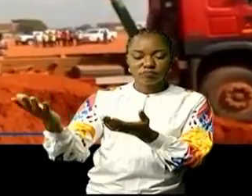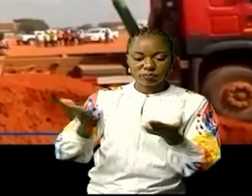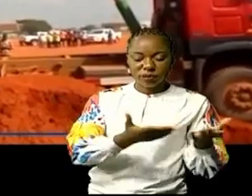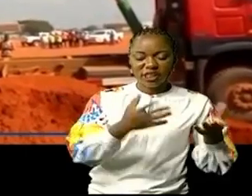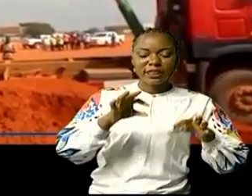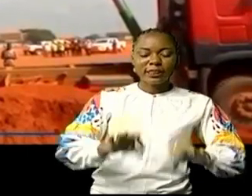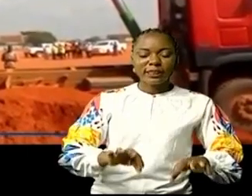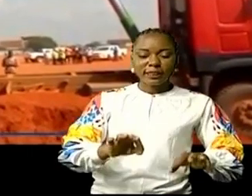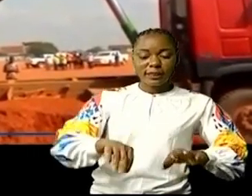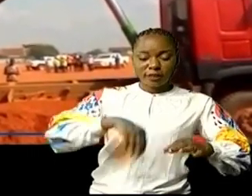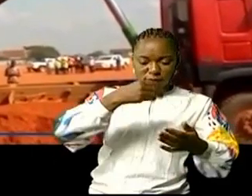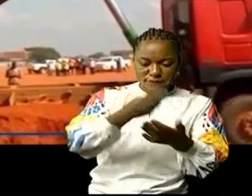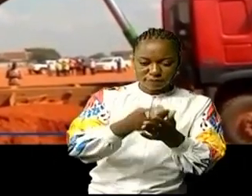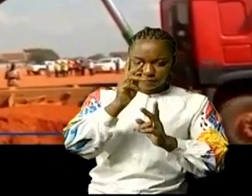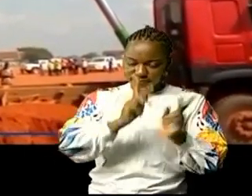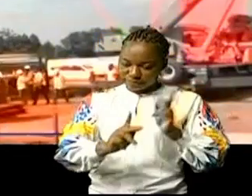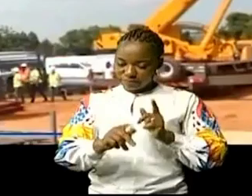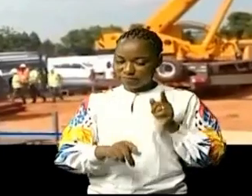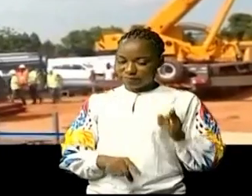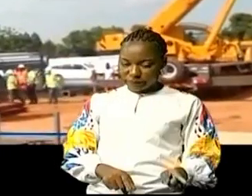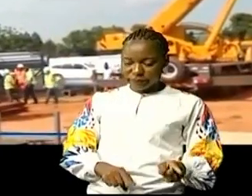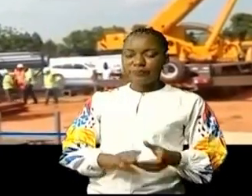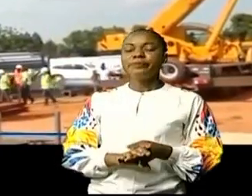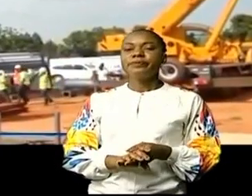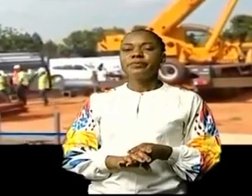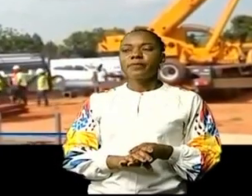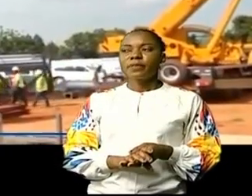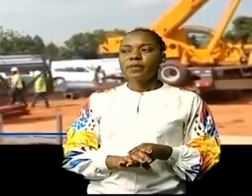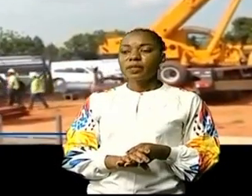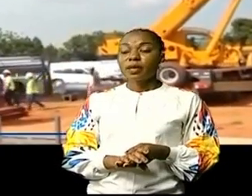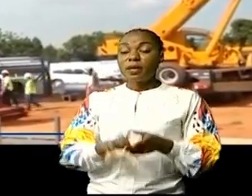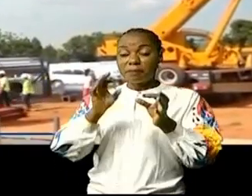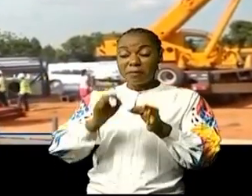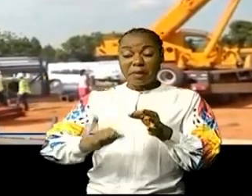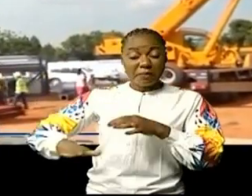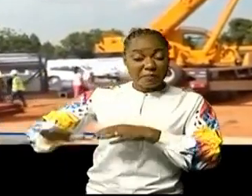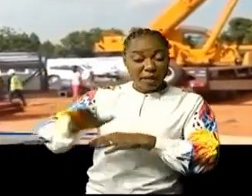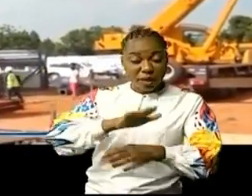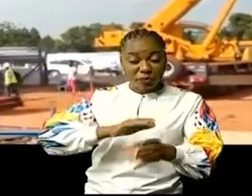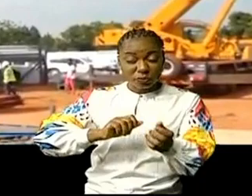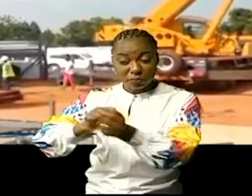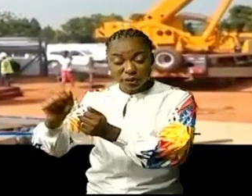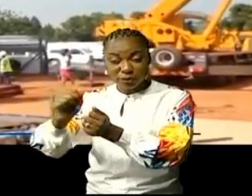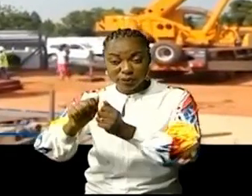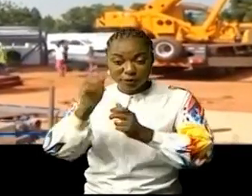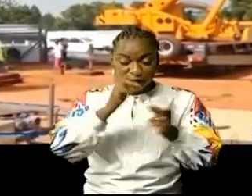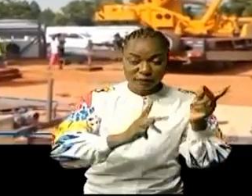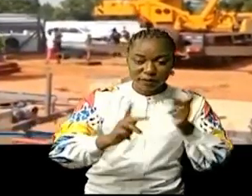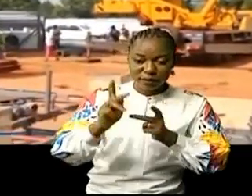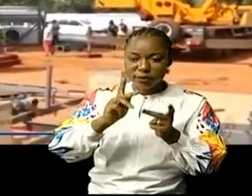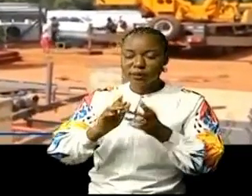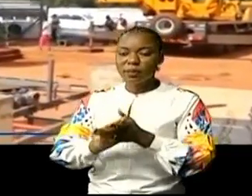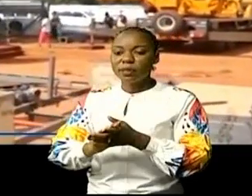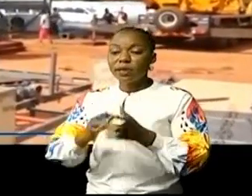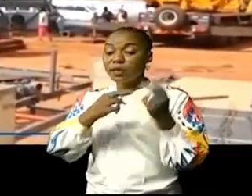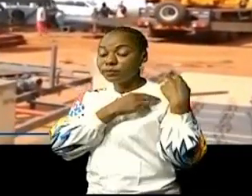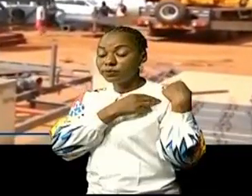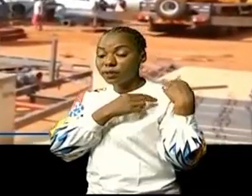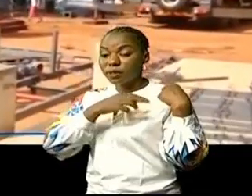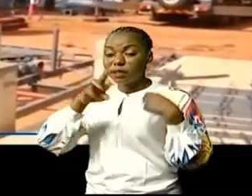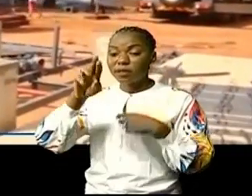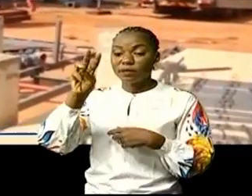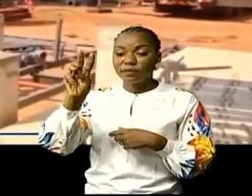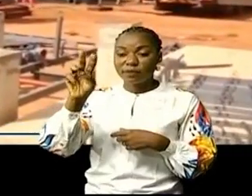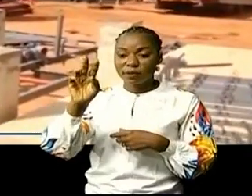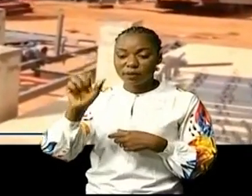pour chuter au nouveau tarmac en construction. Partout où il est passé, le commandant de la RVA Kasaï Oriental a eu des